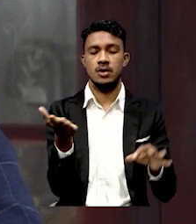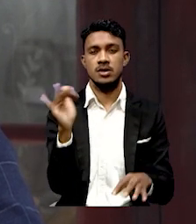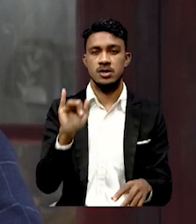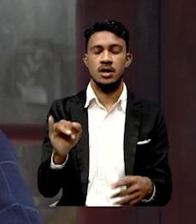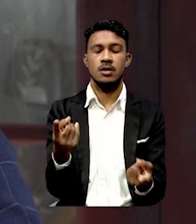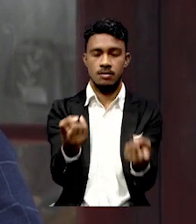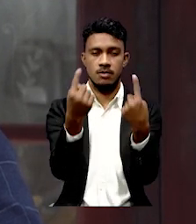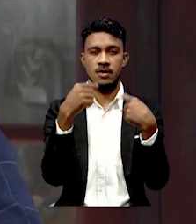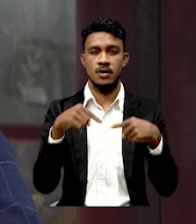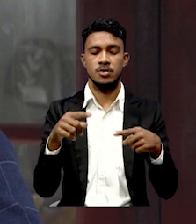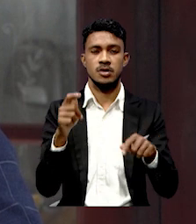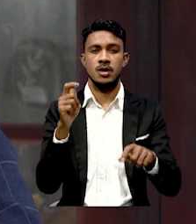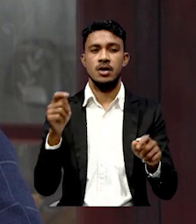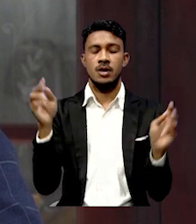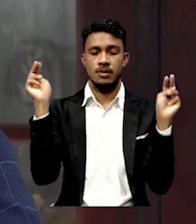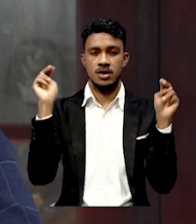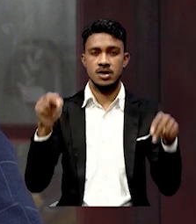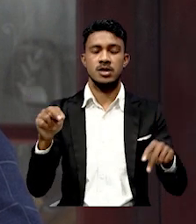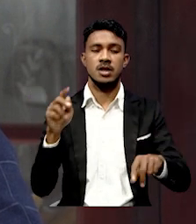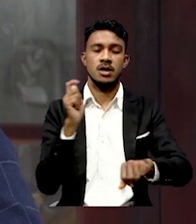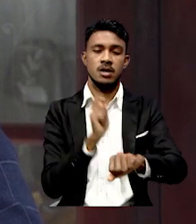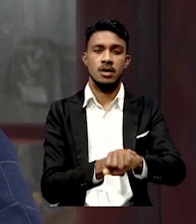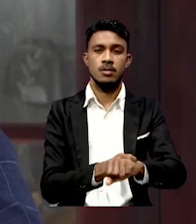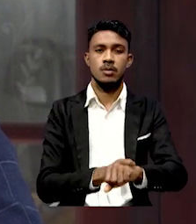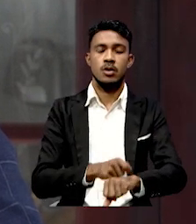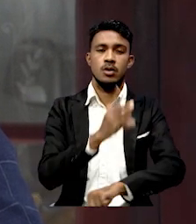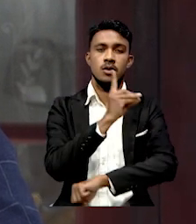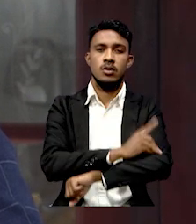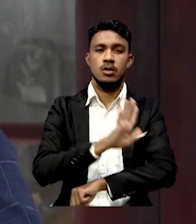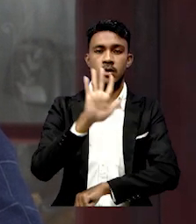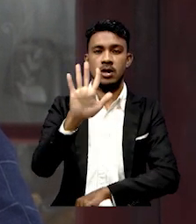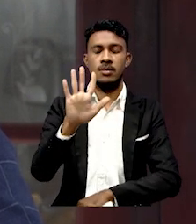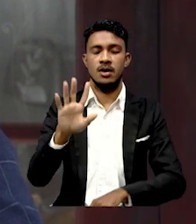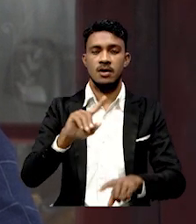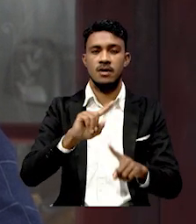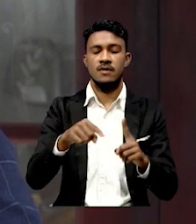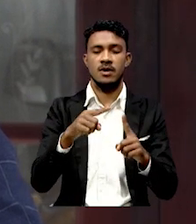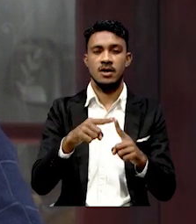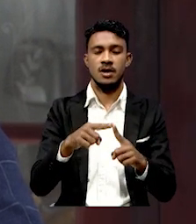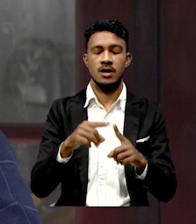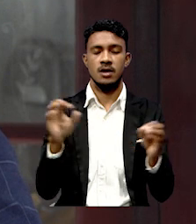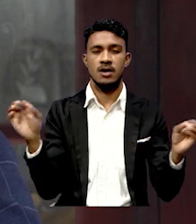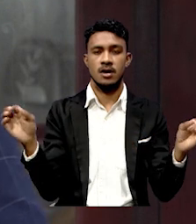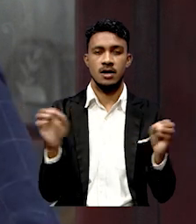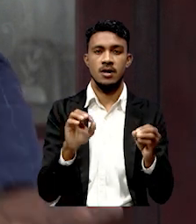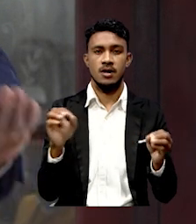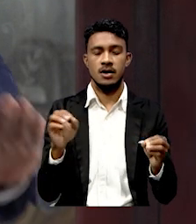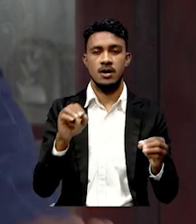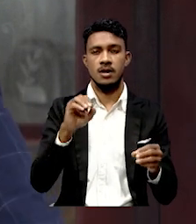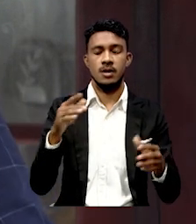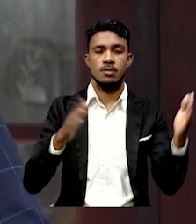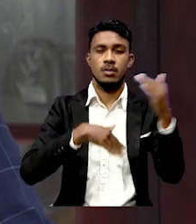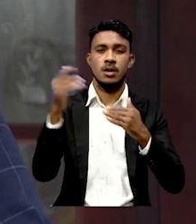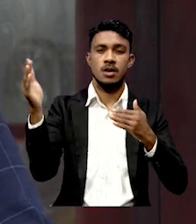fale memos persija tempo 5 dias, ya. Antau ne skuando la iha obstaklo roma.